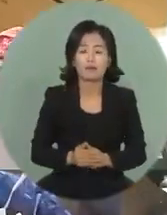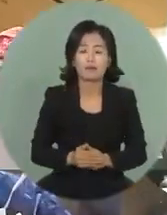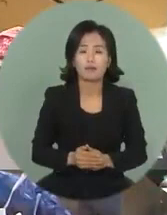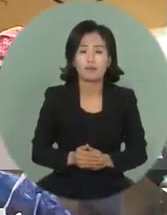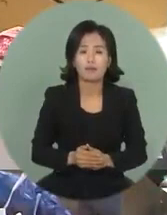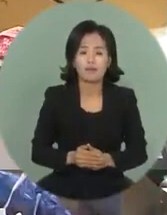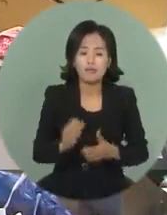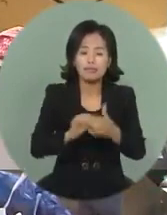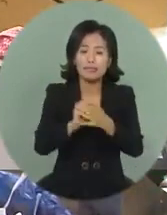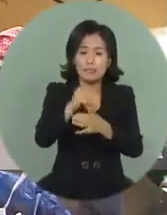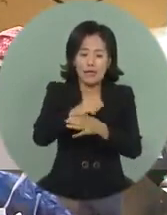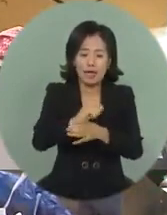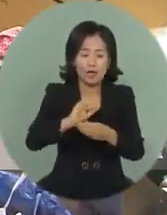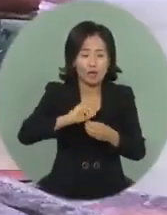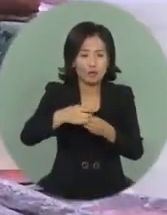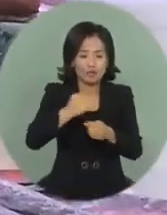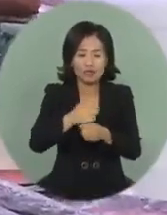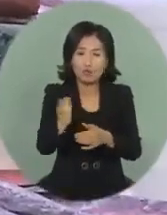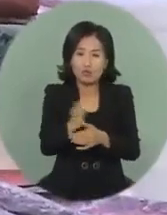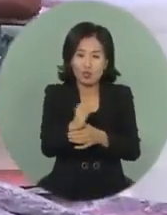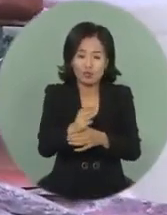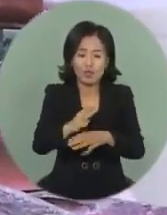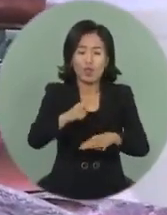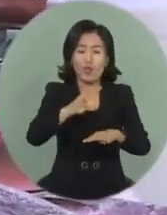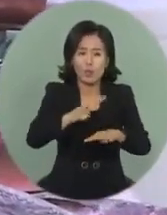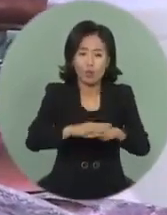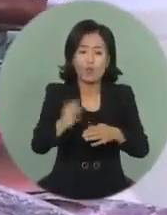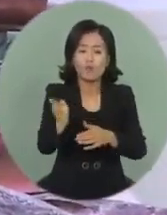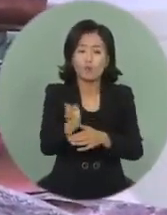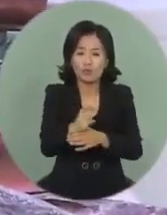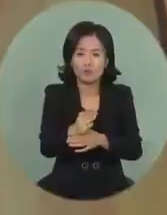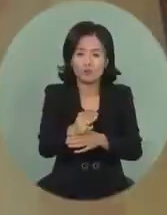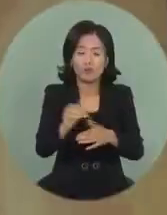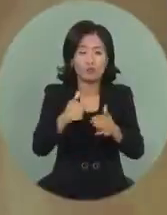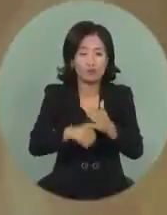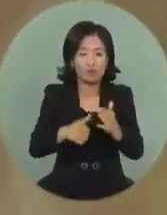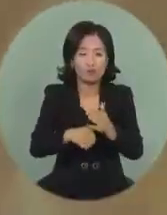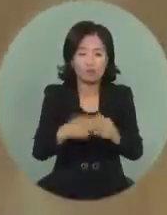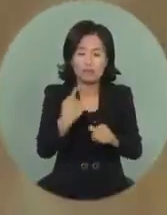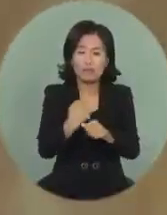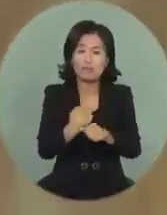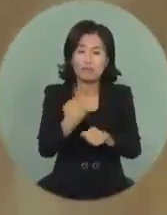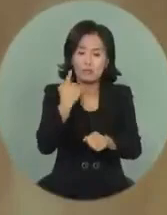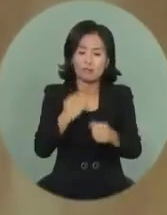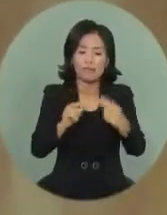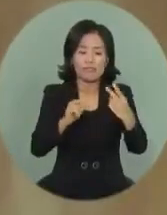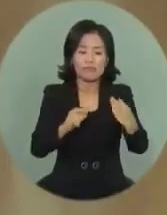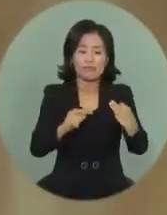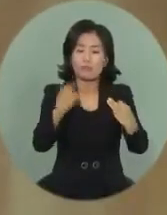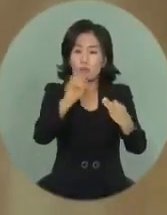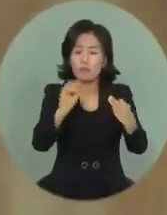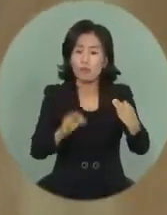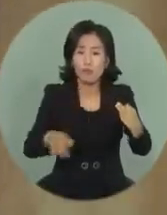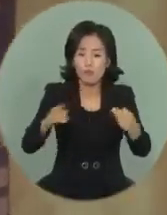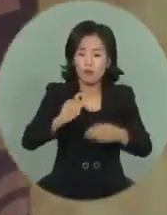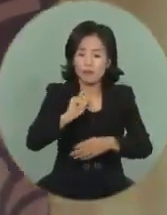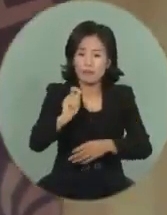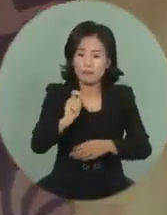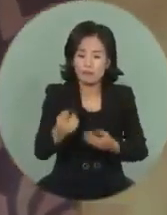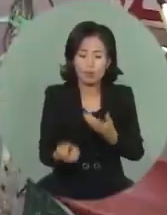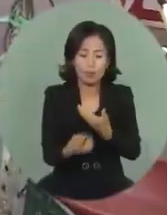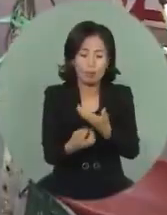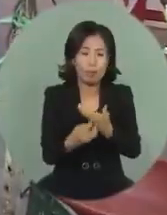이는 사과와 귤 생선 등 농수 축산물이 지난해보다 13% 올랐고 택시 요금과